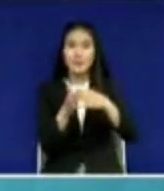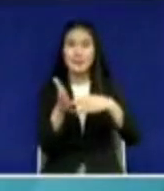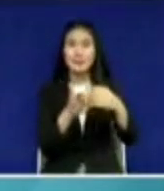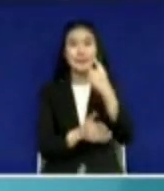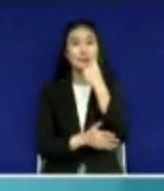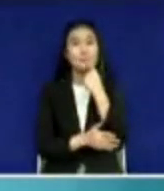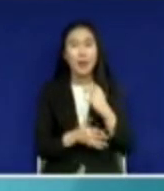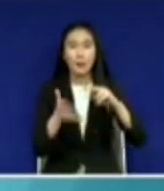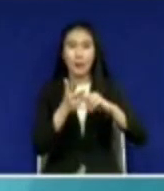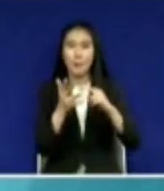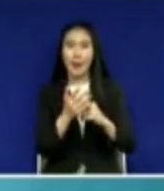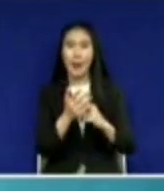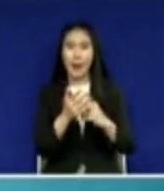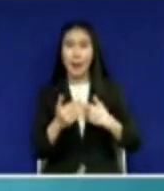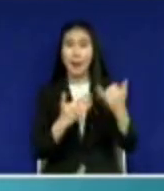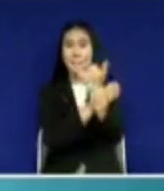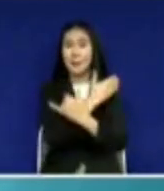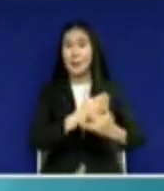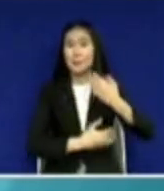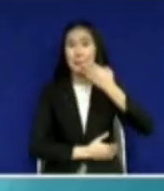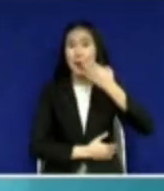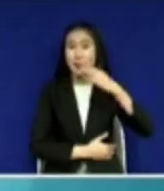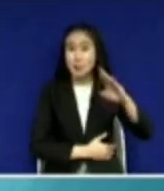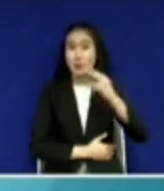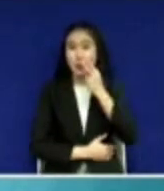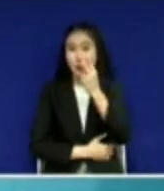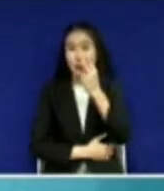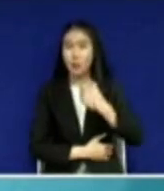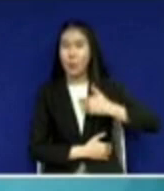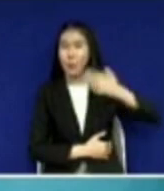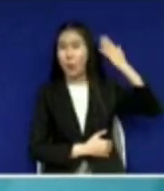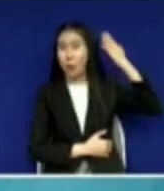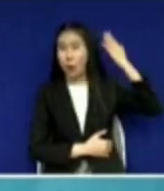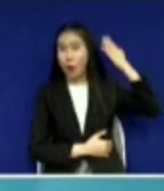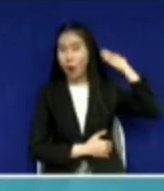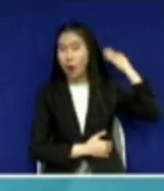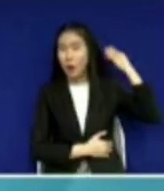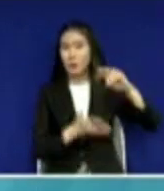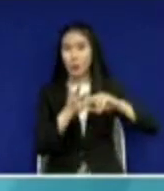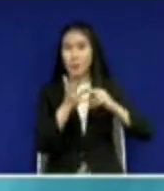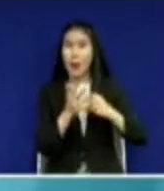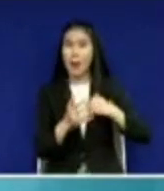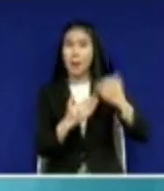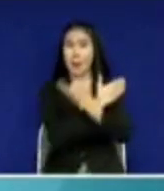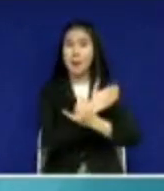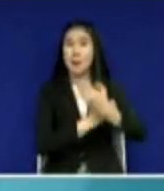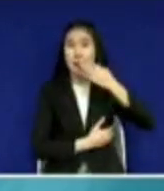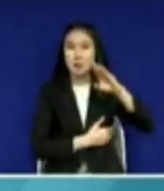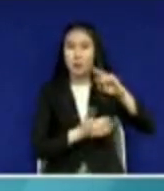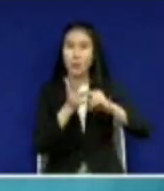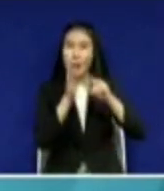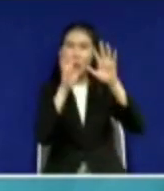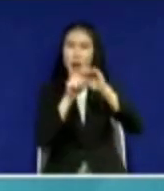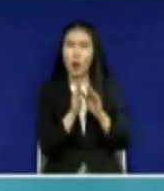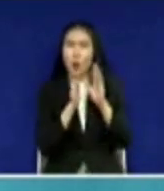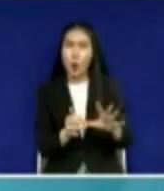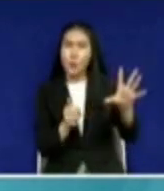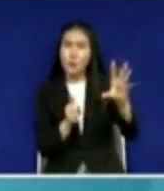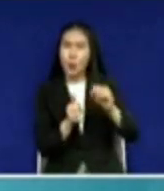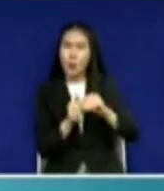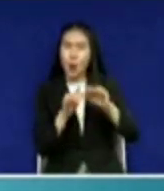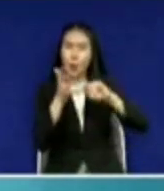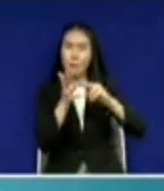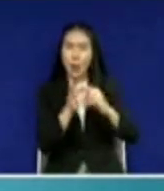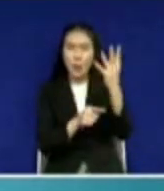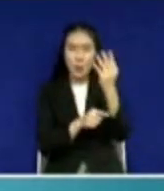ก็คือประเทศบราซิลค่ะในวันก่อนหน้านี้นะคะจะเห็นว่าบราซิลเหมือนจะมีจำนวนผู้ป่วยรายใหม่ต่อวันที่ลดลงค่